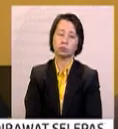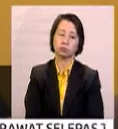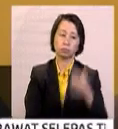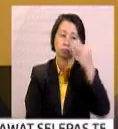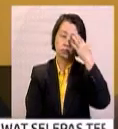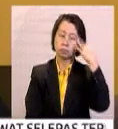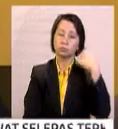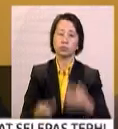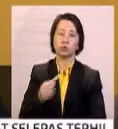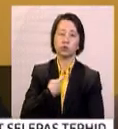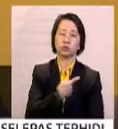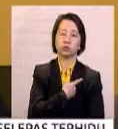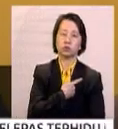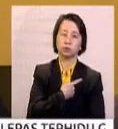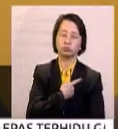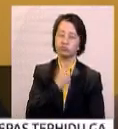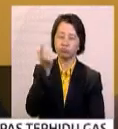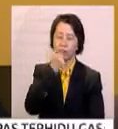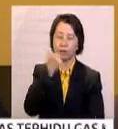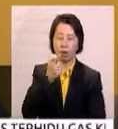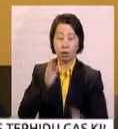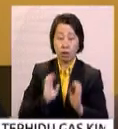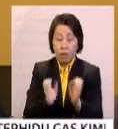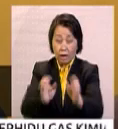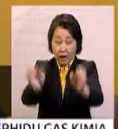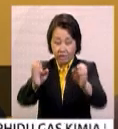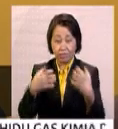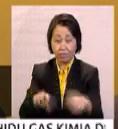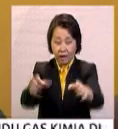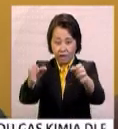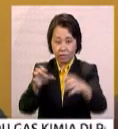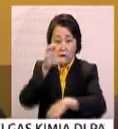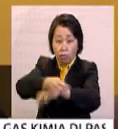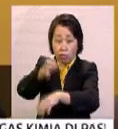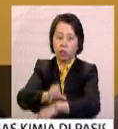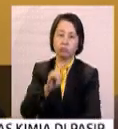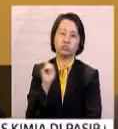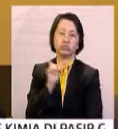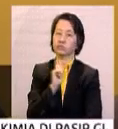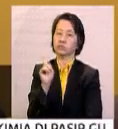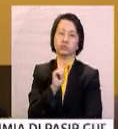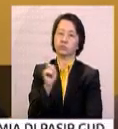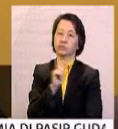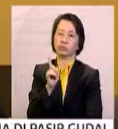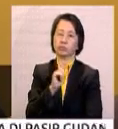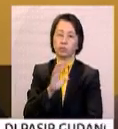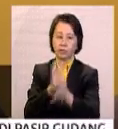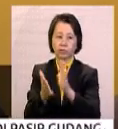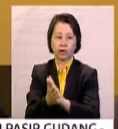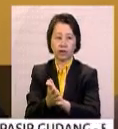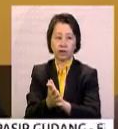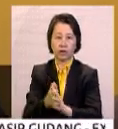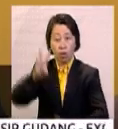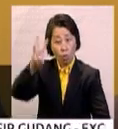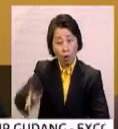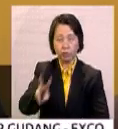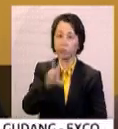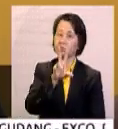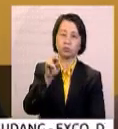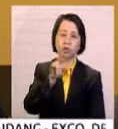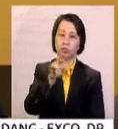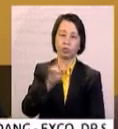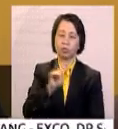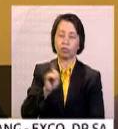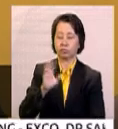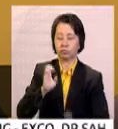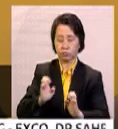Dan kita tidak juga mau rush into enforcing atau menjadikan ia mandatory atau compulsory